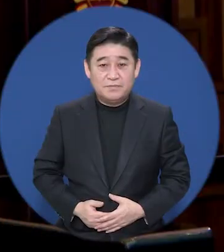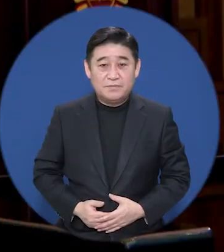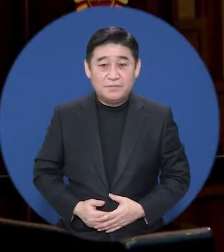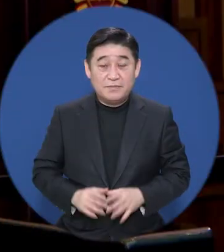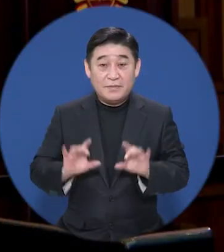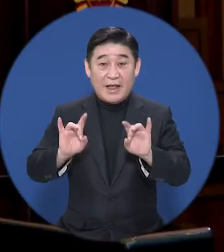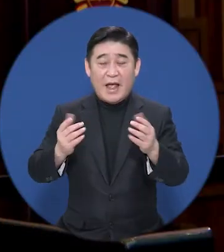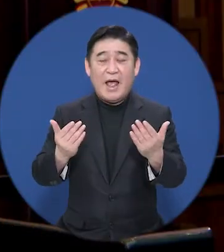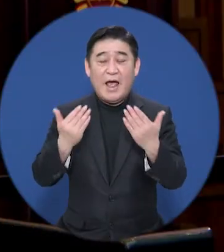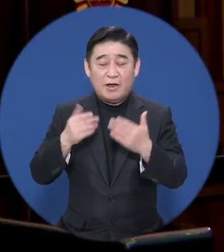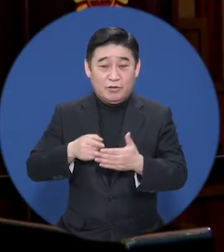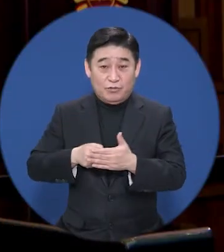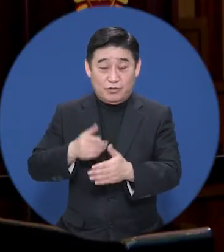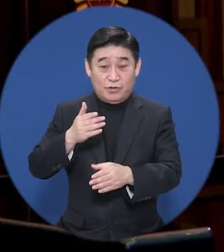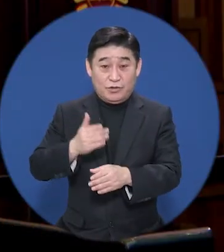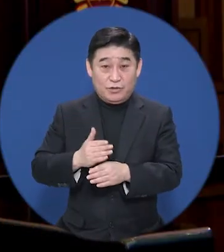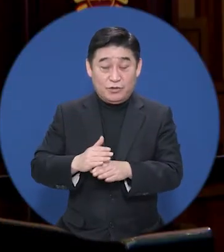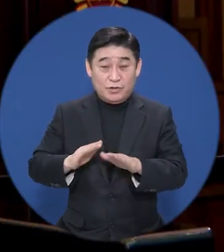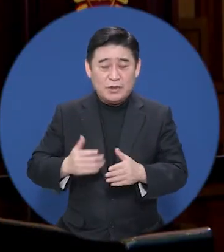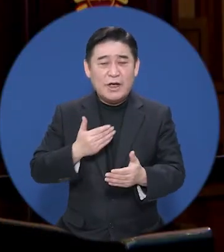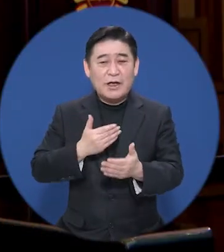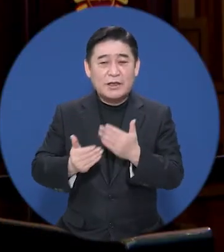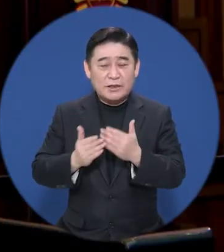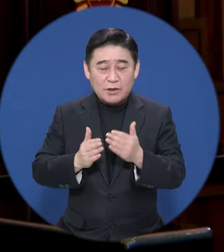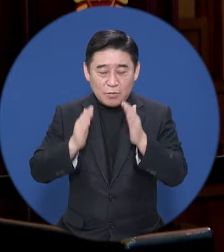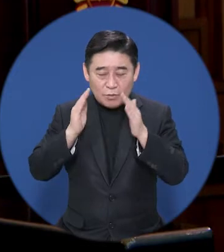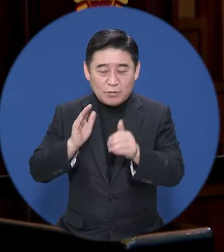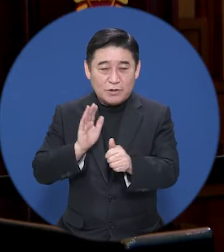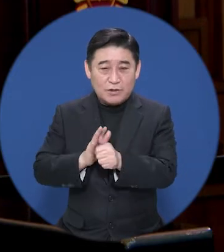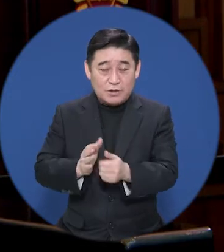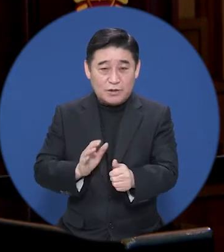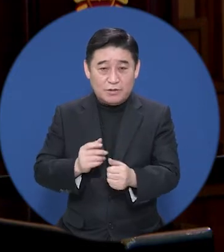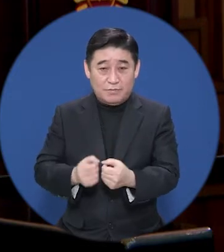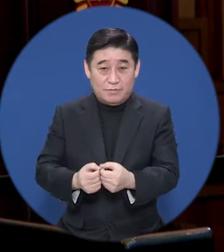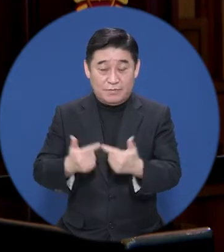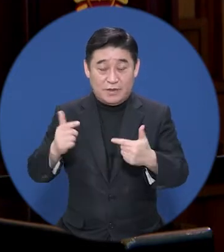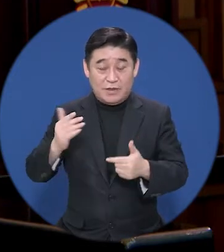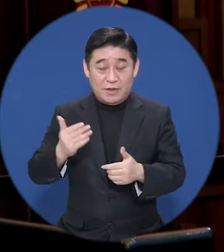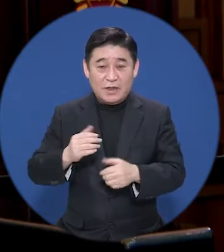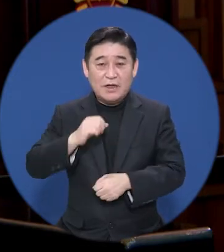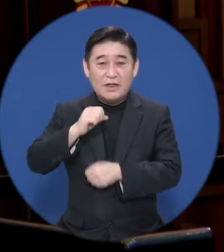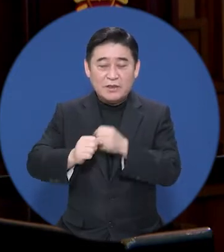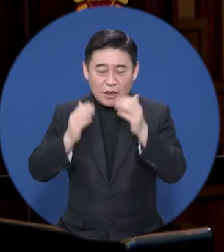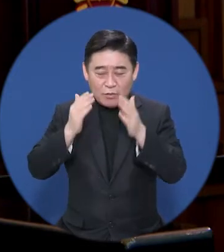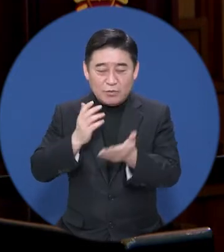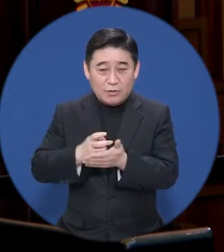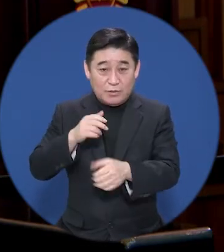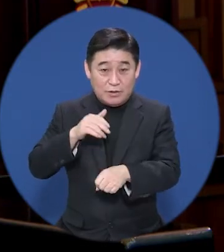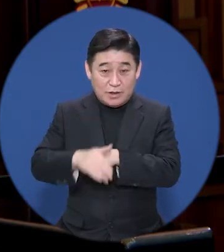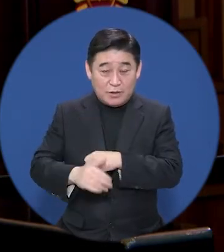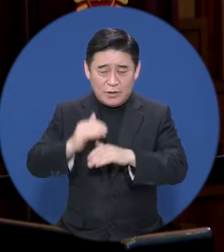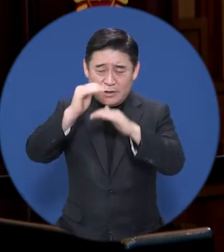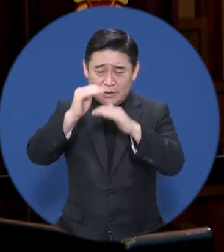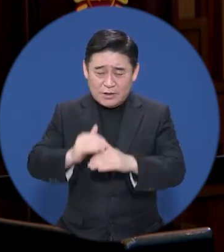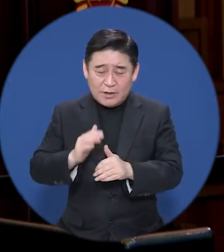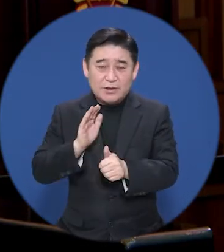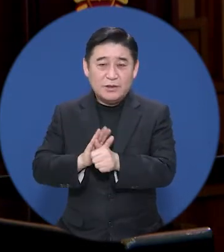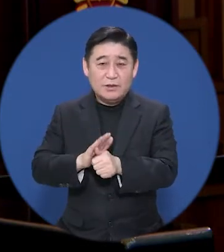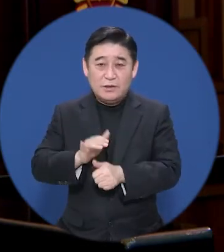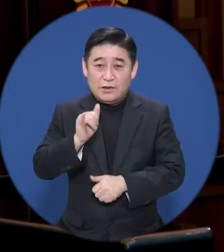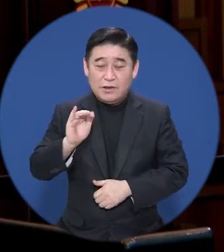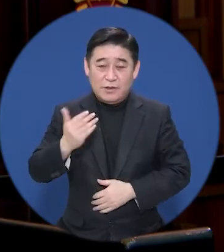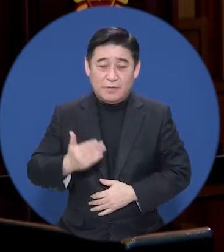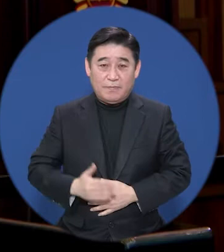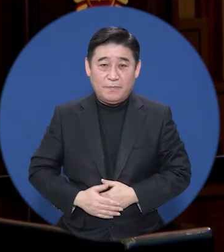각 학교에서 진행되고 있는 현장 체험 학습 지원이 강화됩니다. 자유학기 제도 역시 체계적인 지원이